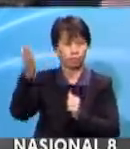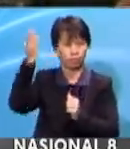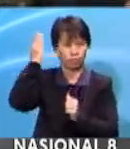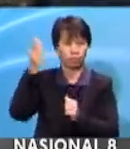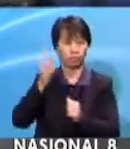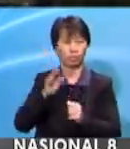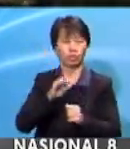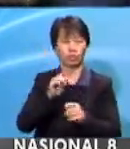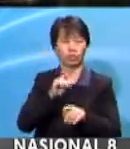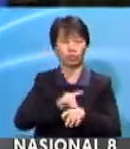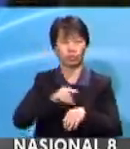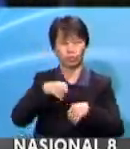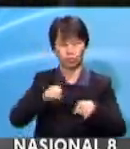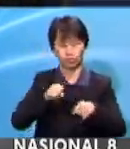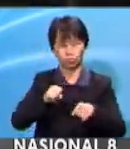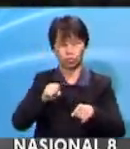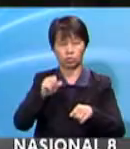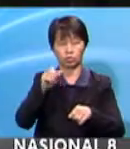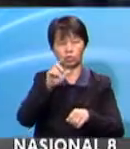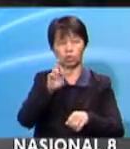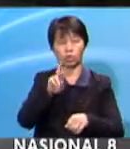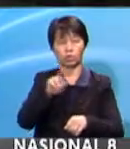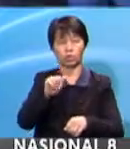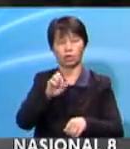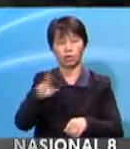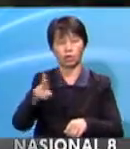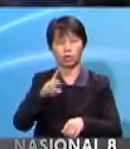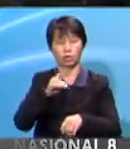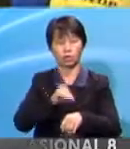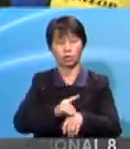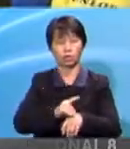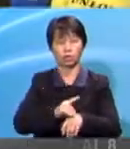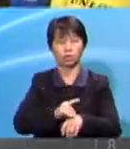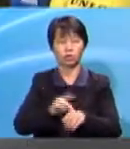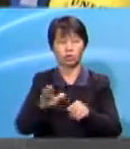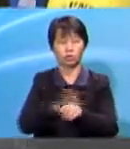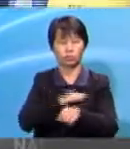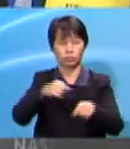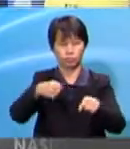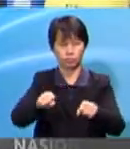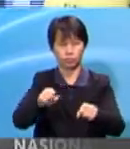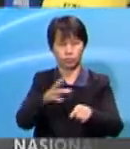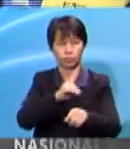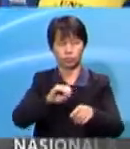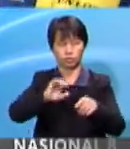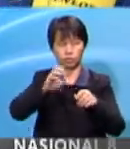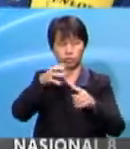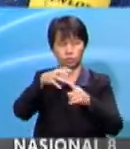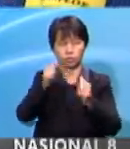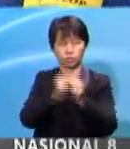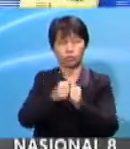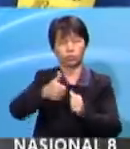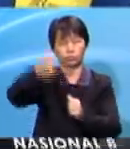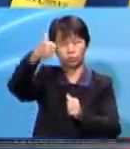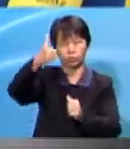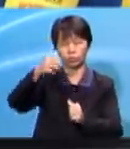keseluruhan 600 Sisi super sport 1000cc superbike selain juara